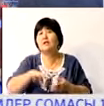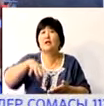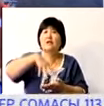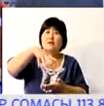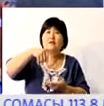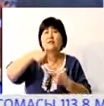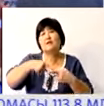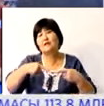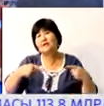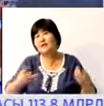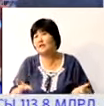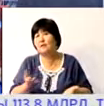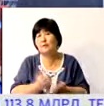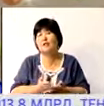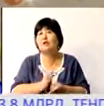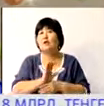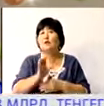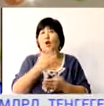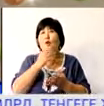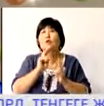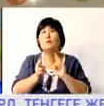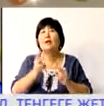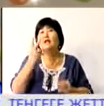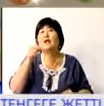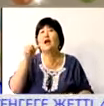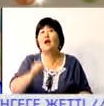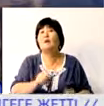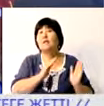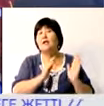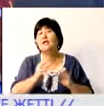бар. Торттарды өзіміз пісіреміз. Екі апта сайын